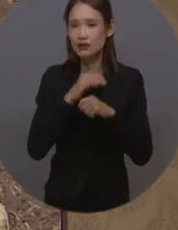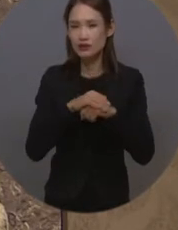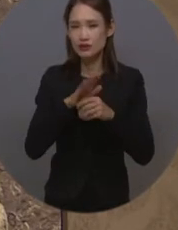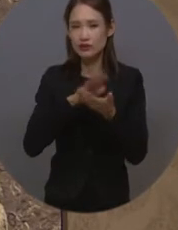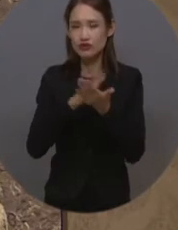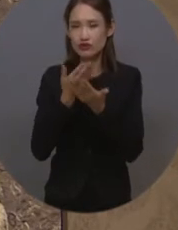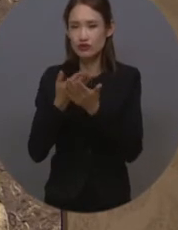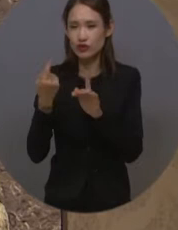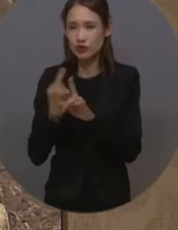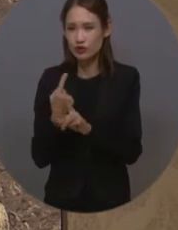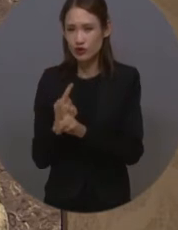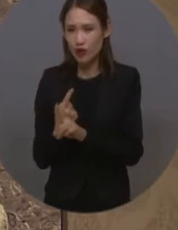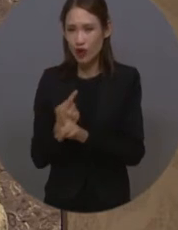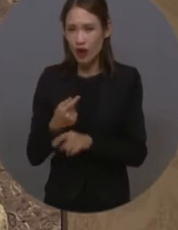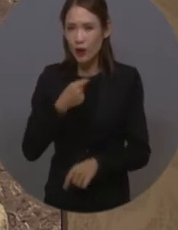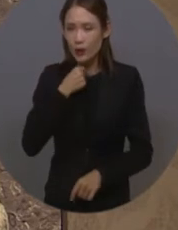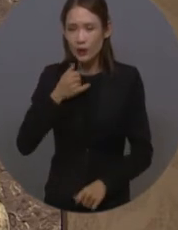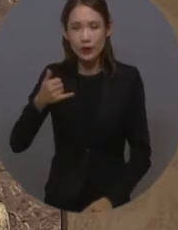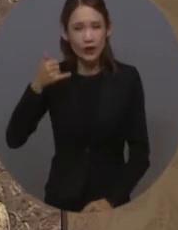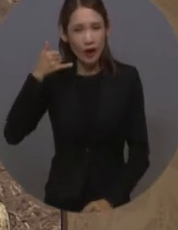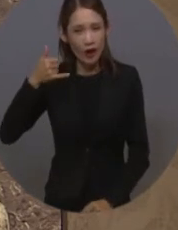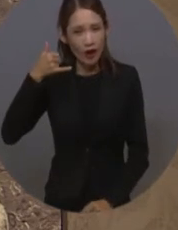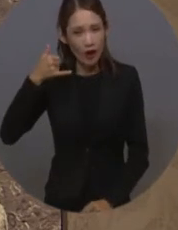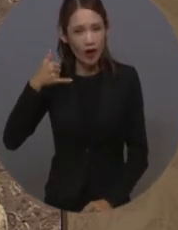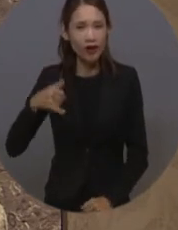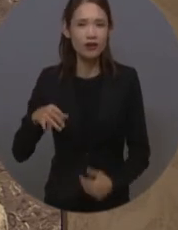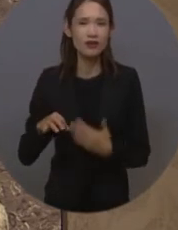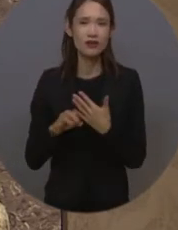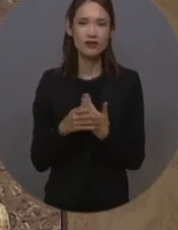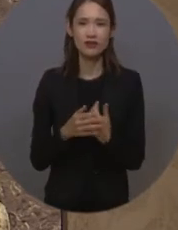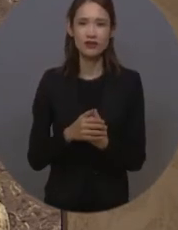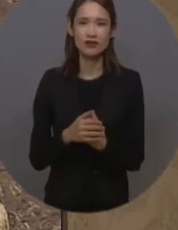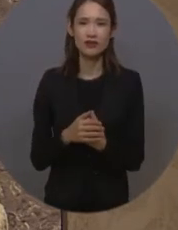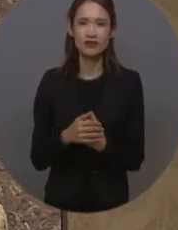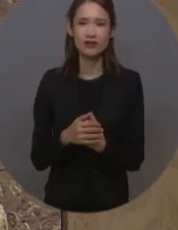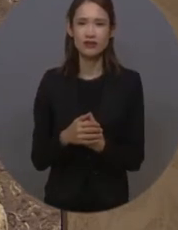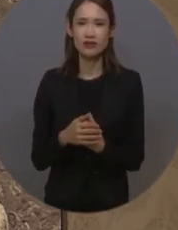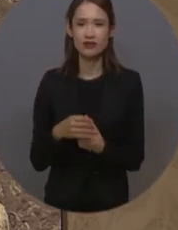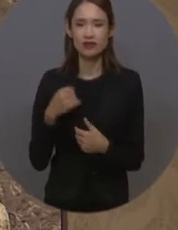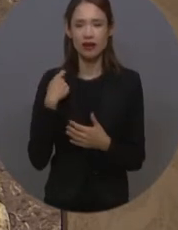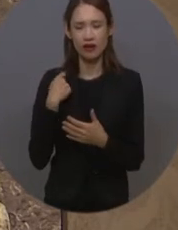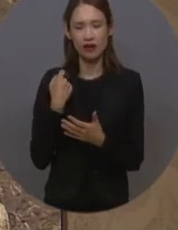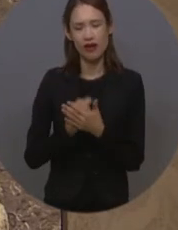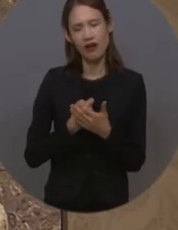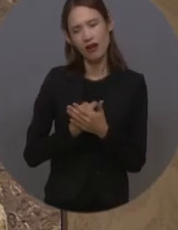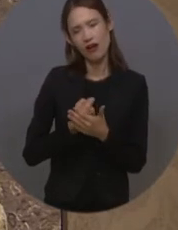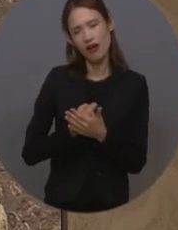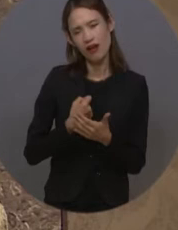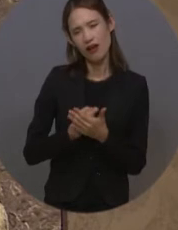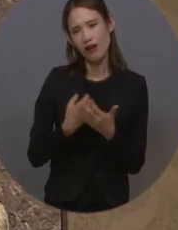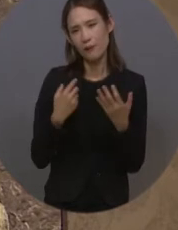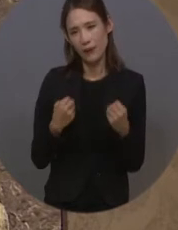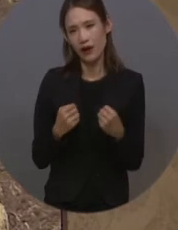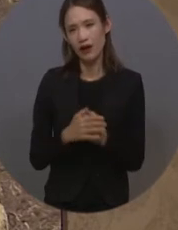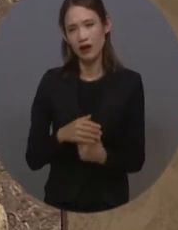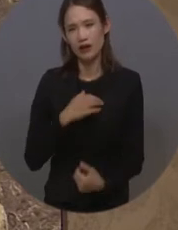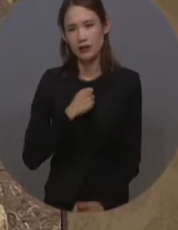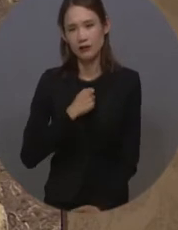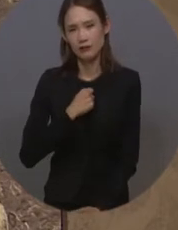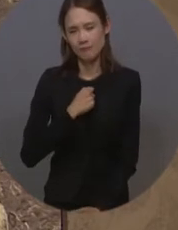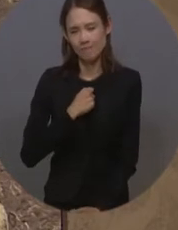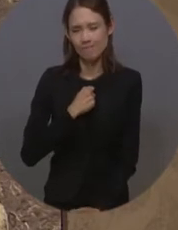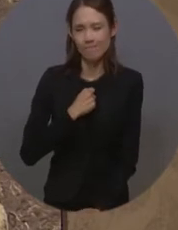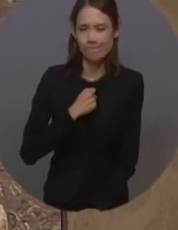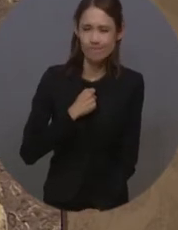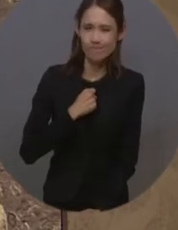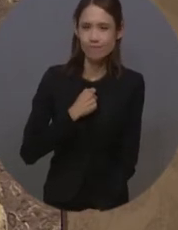수선하겠다. 이런 전화를 한 번씩 받을 때마다 네. 아주 속상했고 가슴이 정말